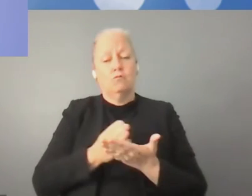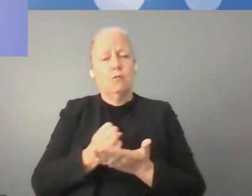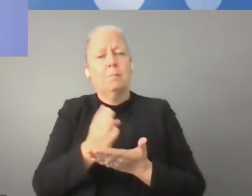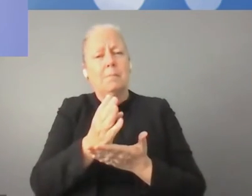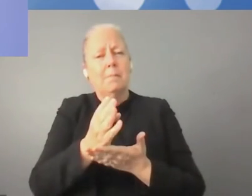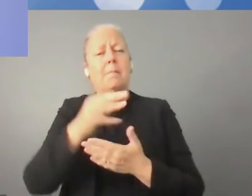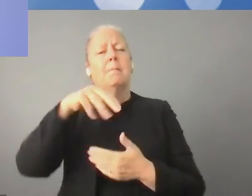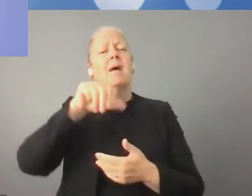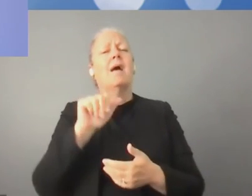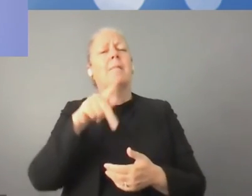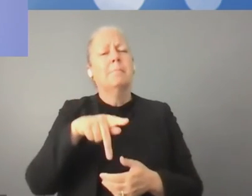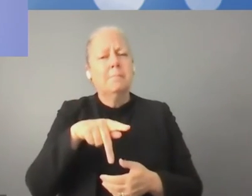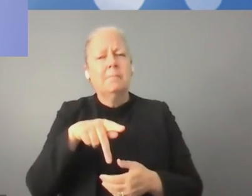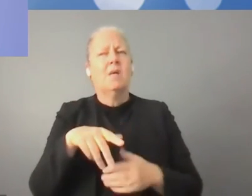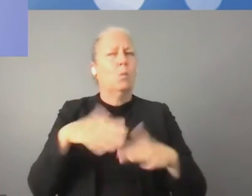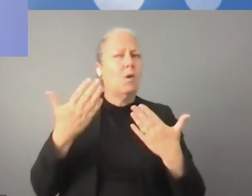Объединенных Наций